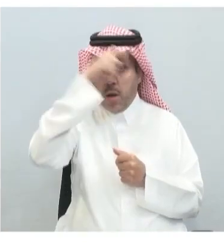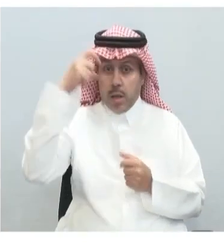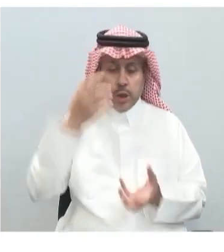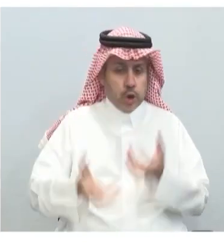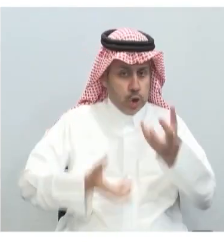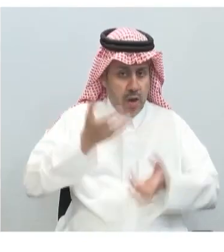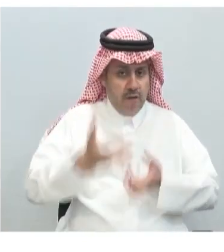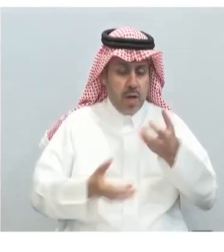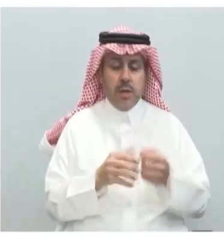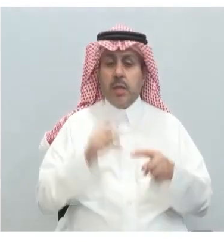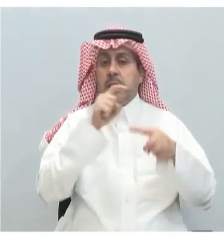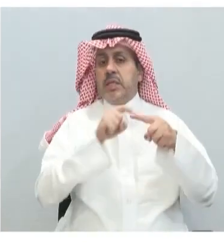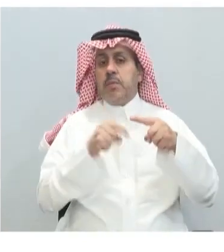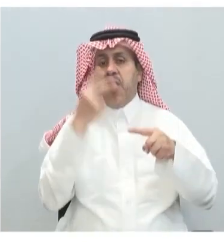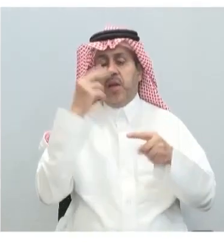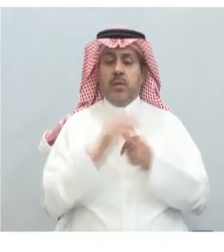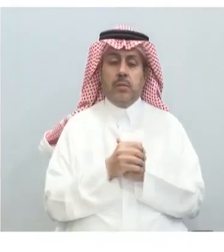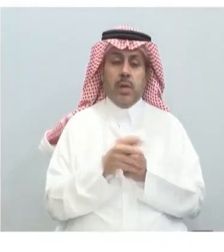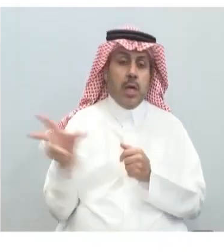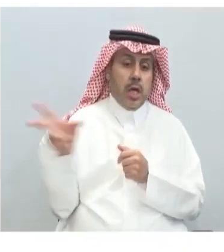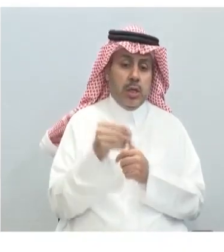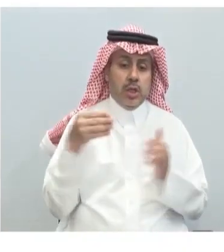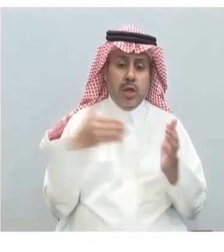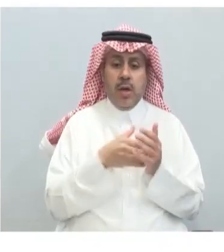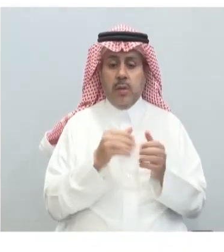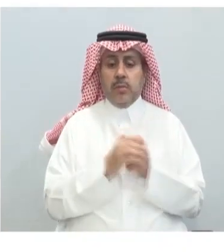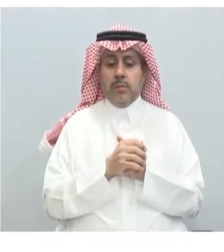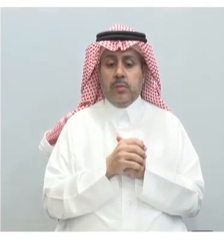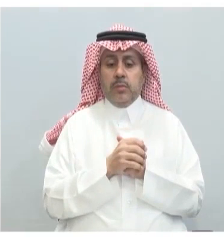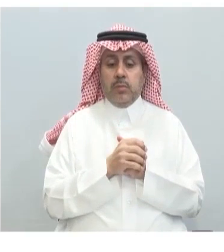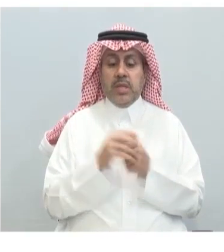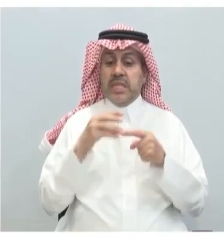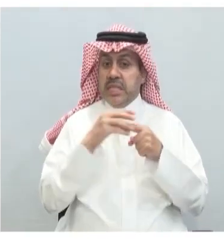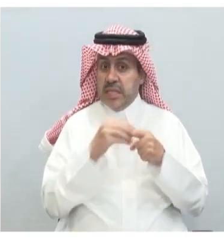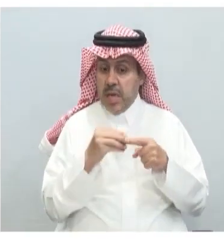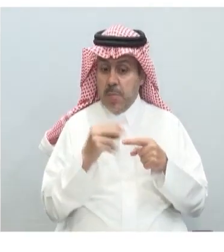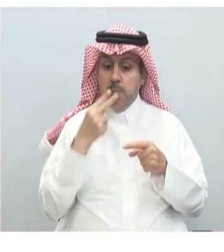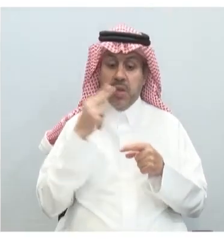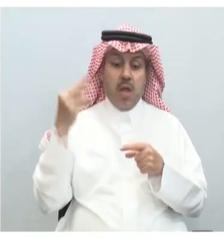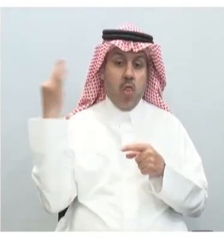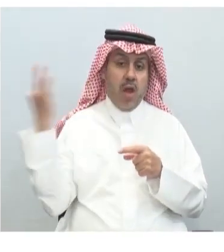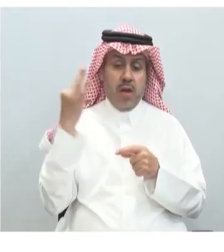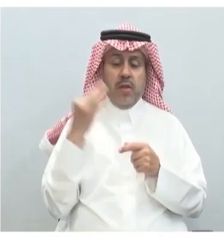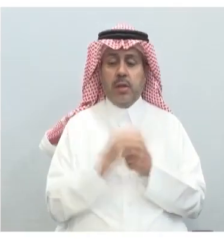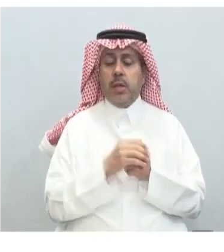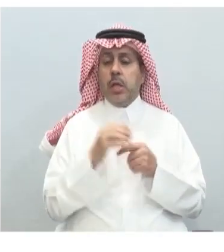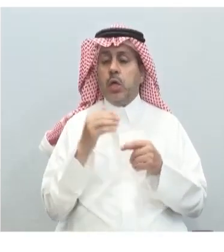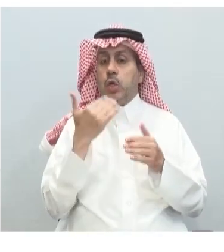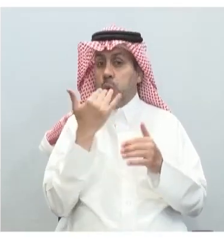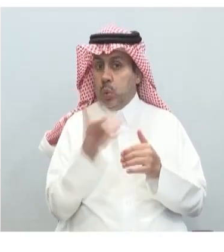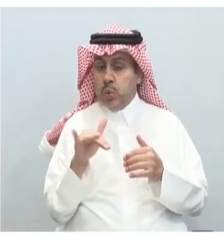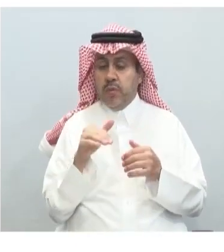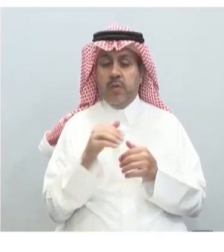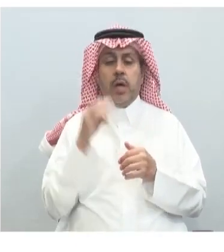سيعطيني بالقسمه على اثنين الناتج النهائي سيكون سالب 233 وهي نص القيمه